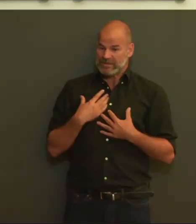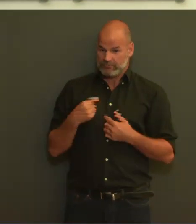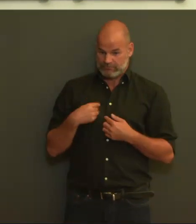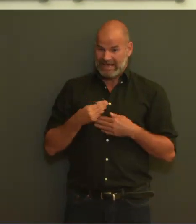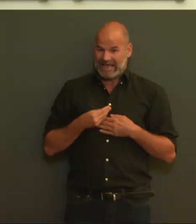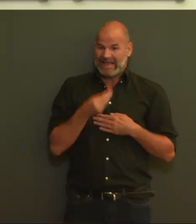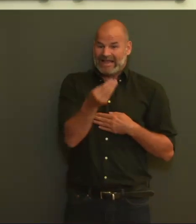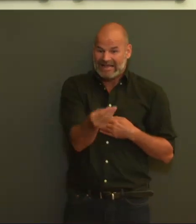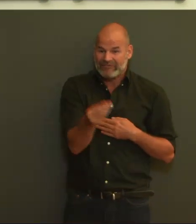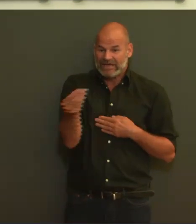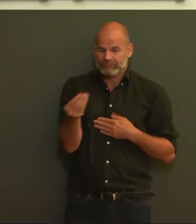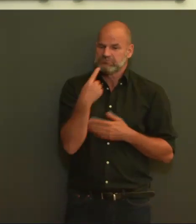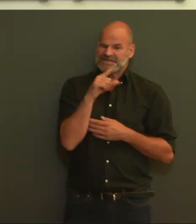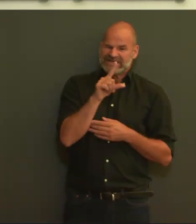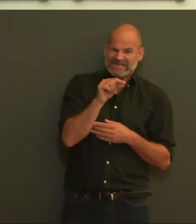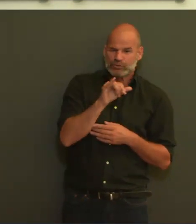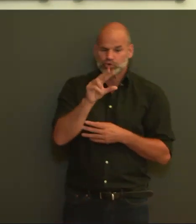op school rapporteren.